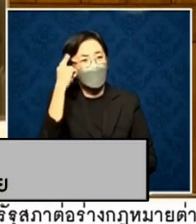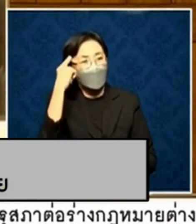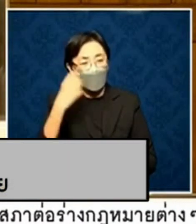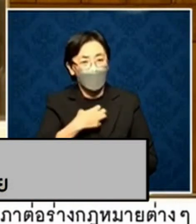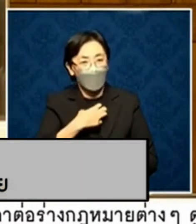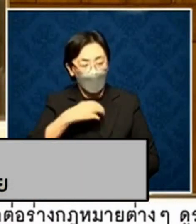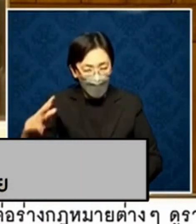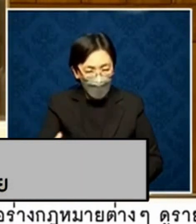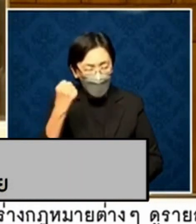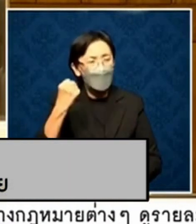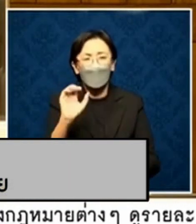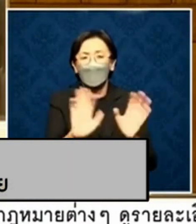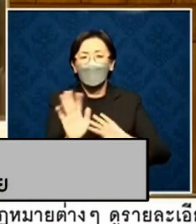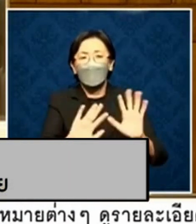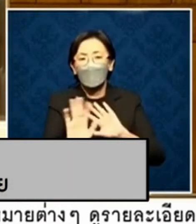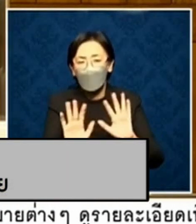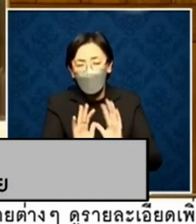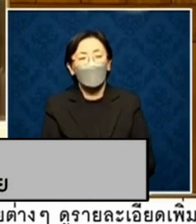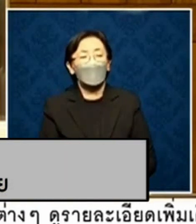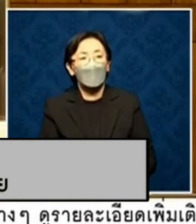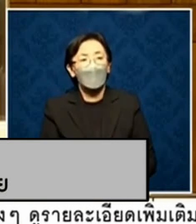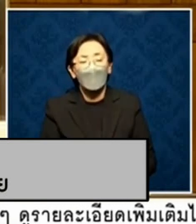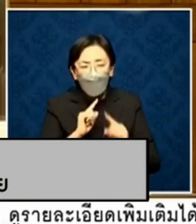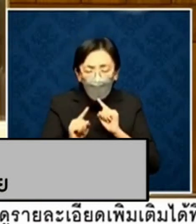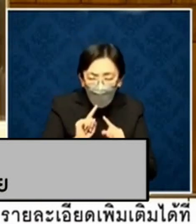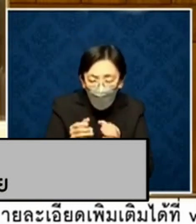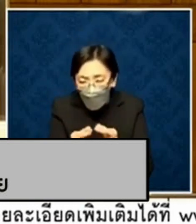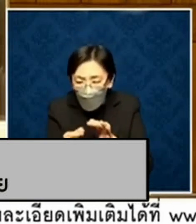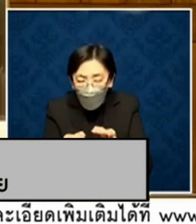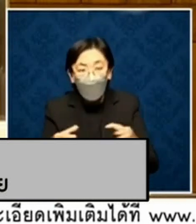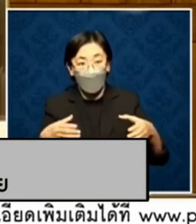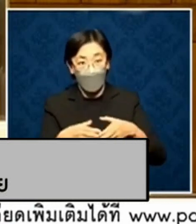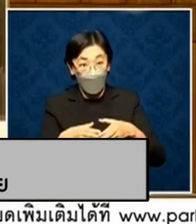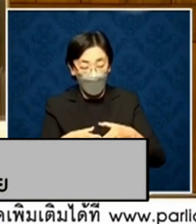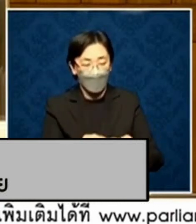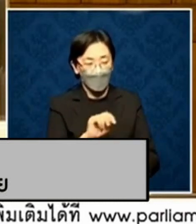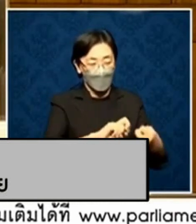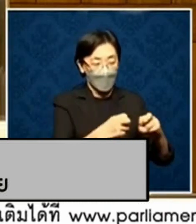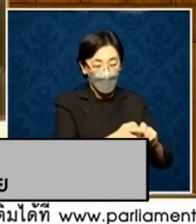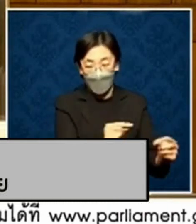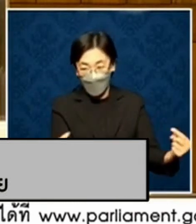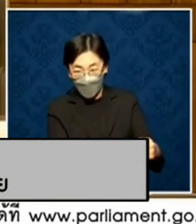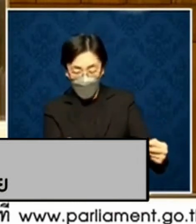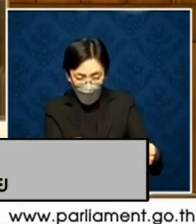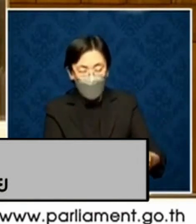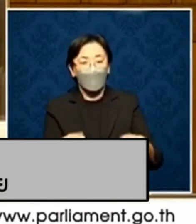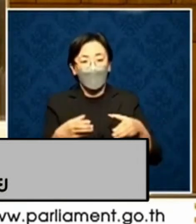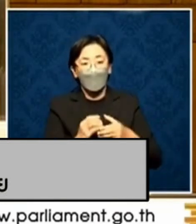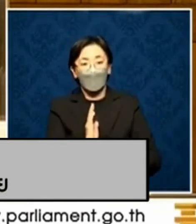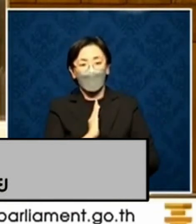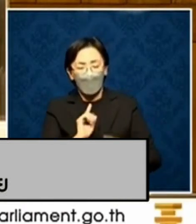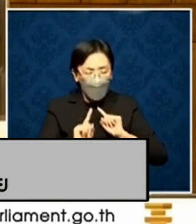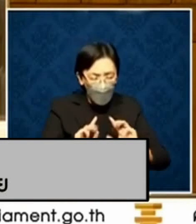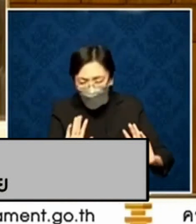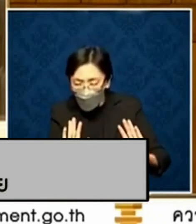การจะยึดเหมืองเขาซึ่งมันไม่ใช่นะครับซึ่งอันนี้ก็พูดคุยกันดีอยู่ในคณะอนุญาโตตุลาการอยู่แล้วแนวโน้มก็การลงทุนก็